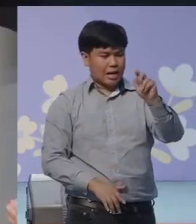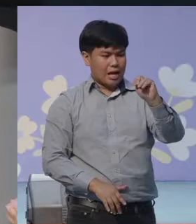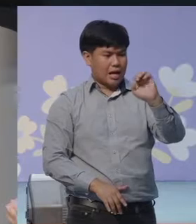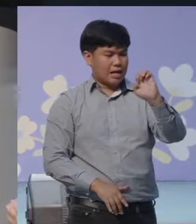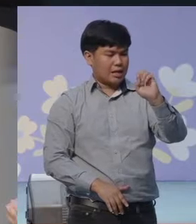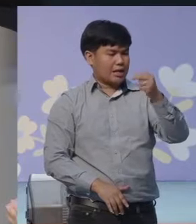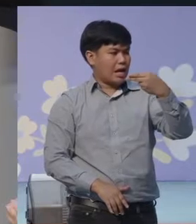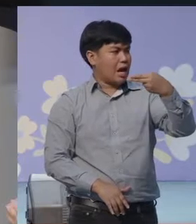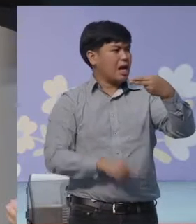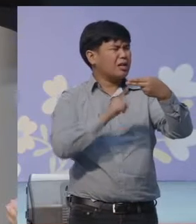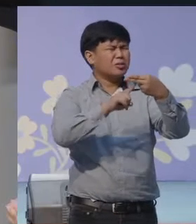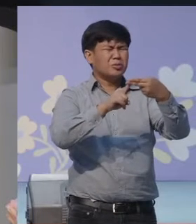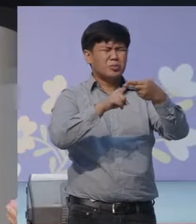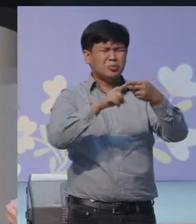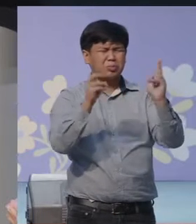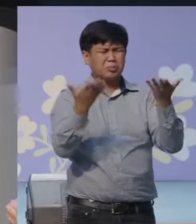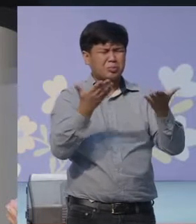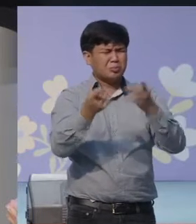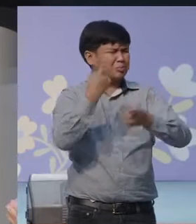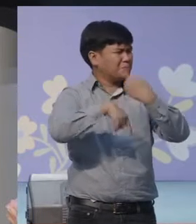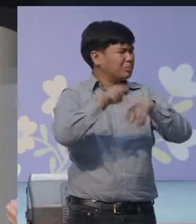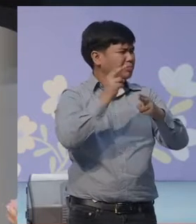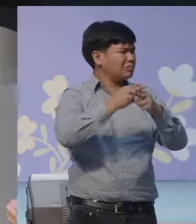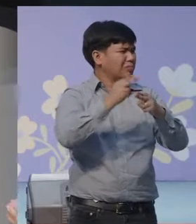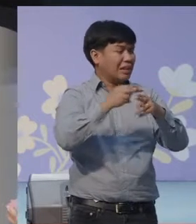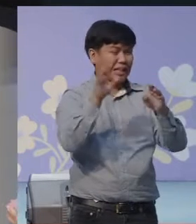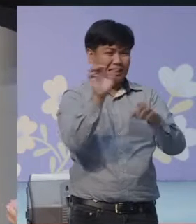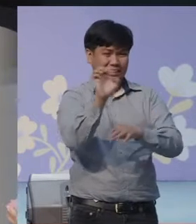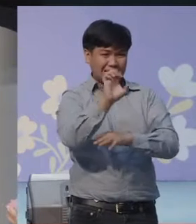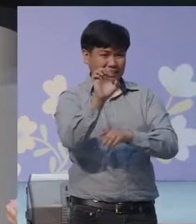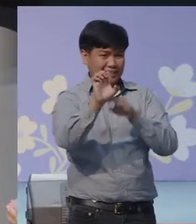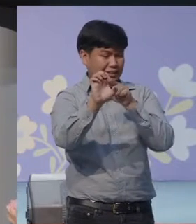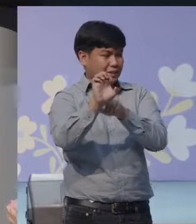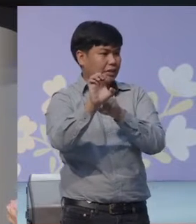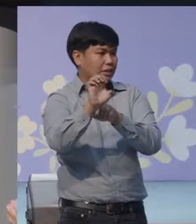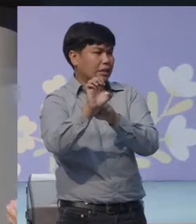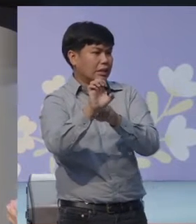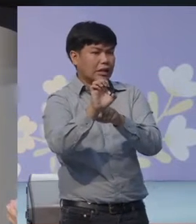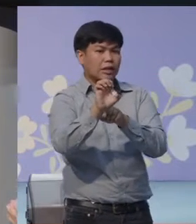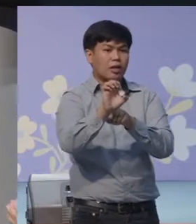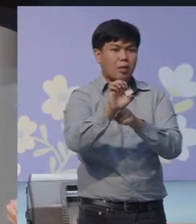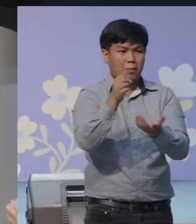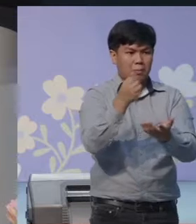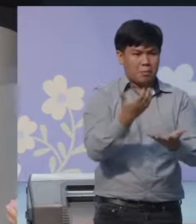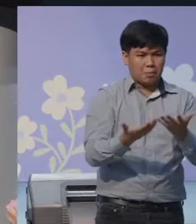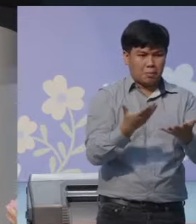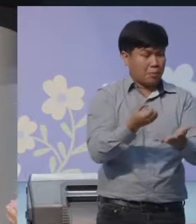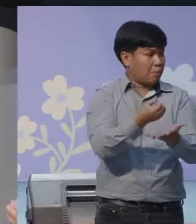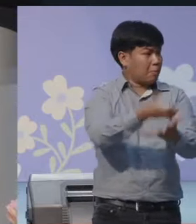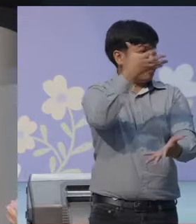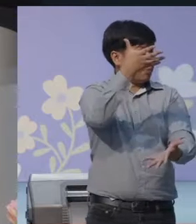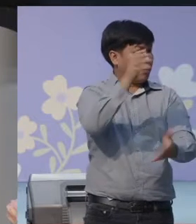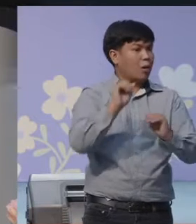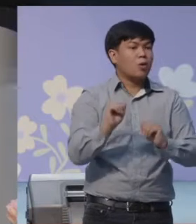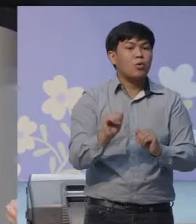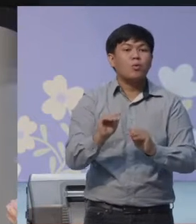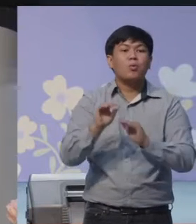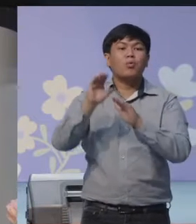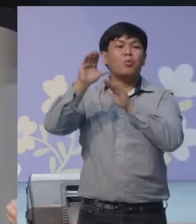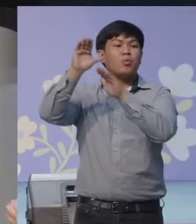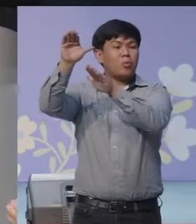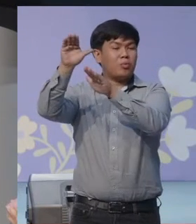siya nakatira? Siya ay nakatira sa burol. Mga burol ng, ano nga pangalan nun?